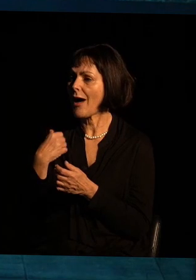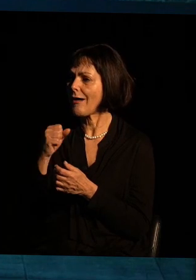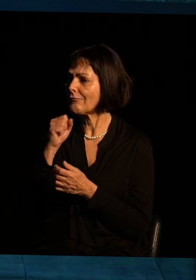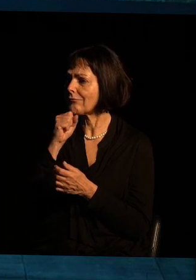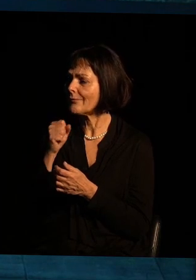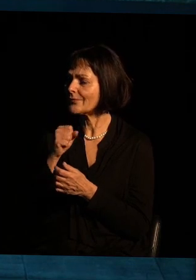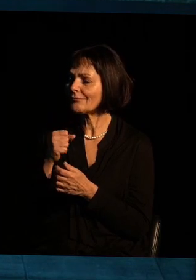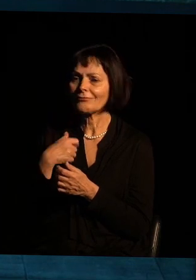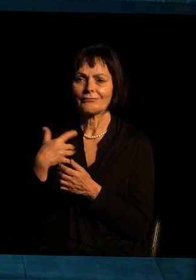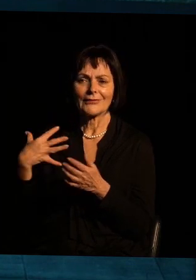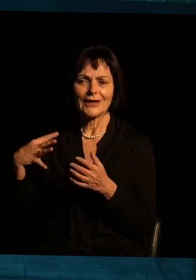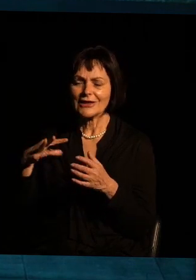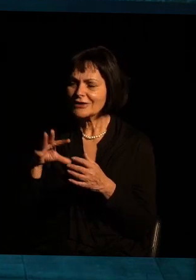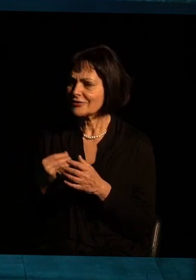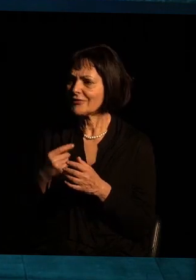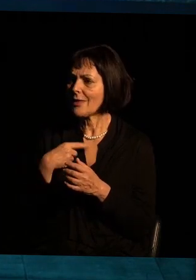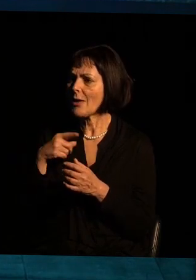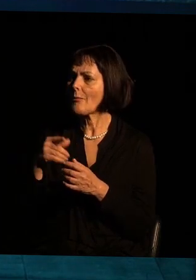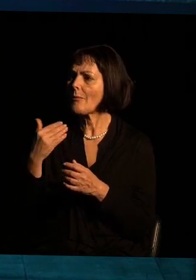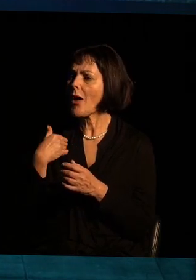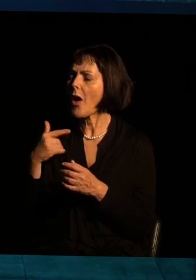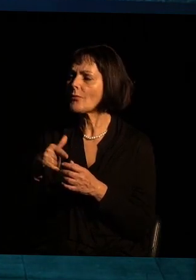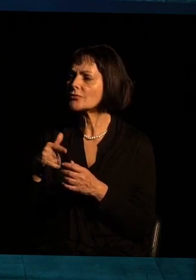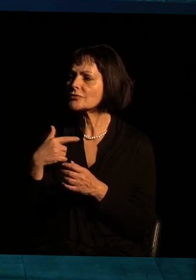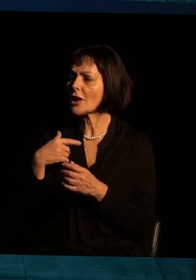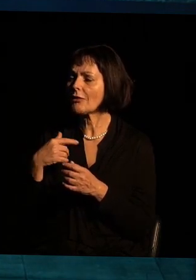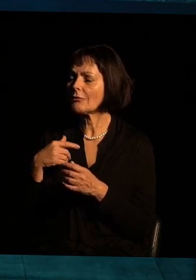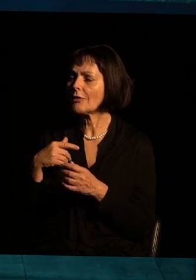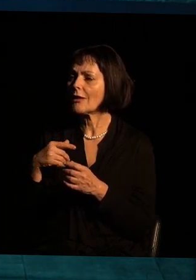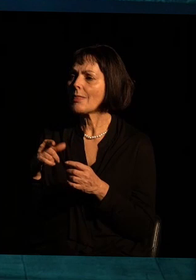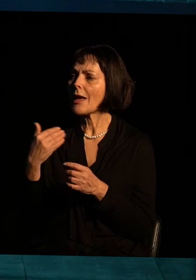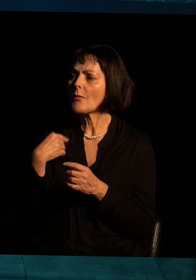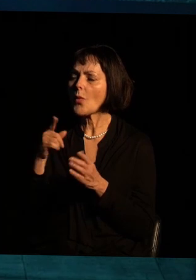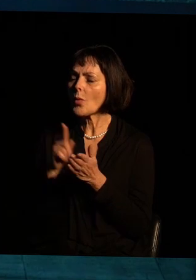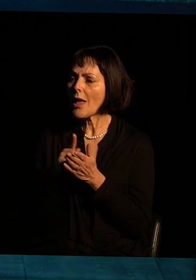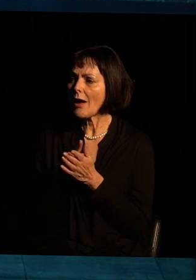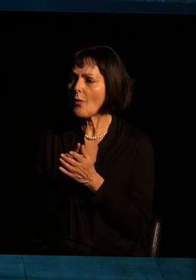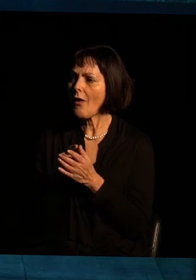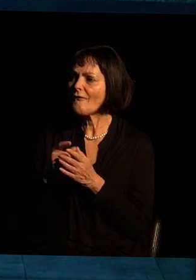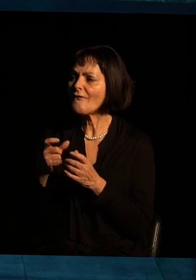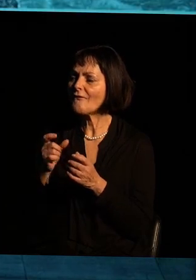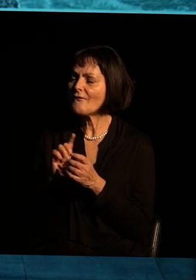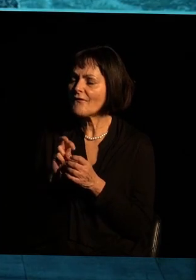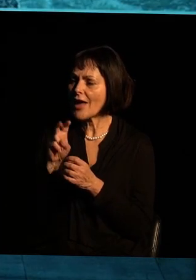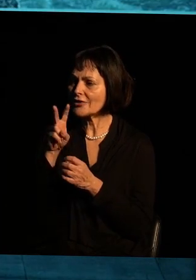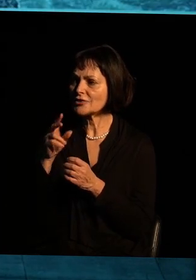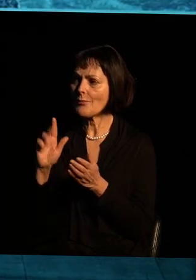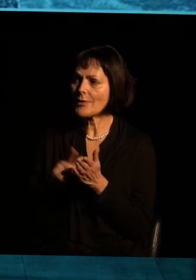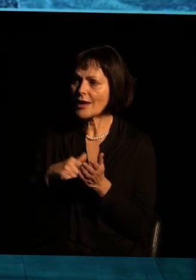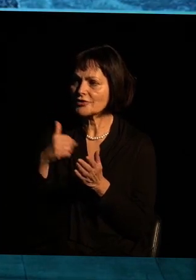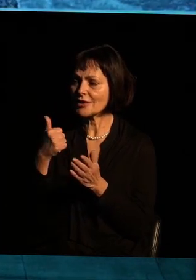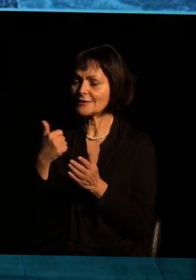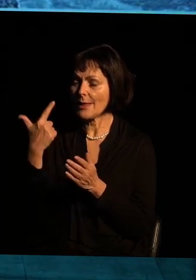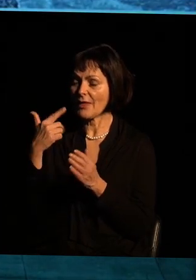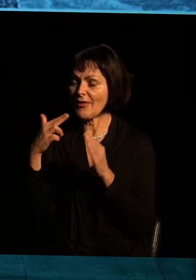absolutna egzotyka tam, no oprócz tego, co tutaj Piotr wymieniał, ja tam udało mi się wejść wtedy na po raz pierwszy na